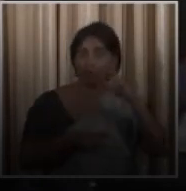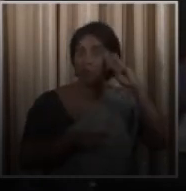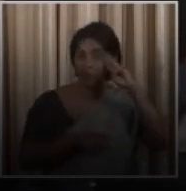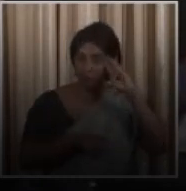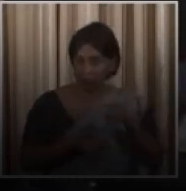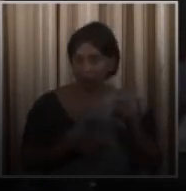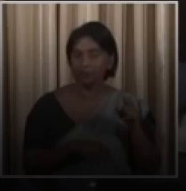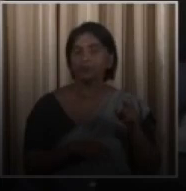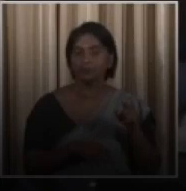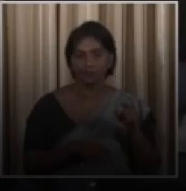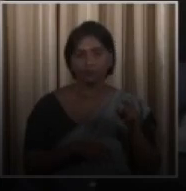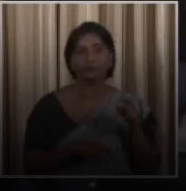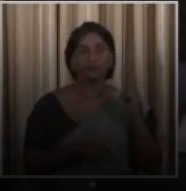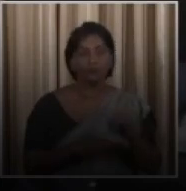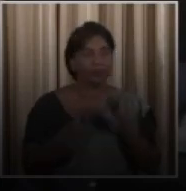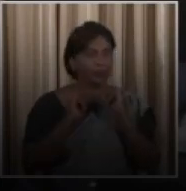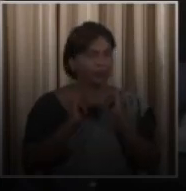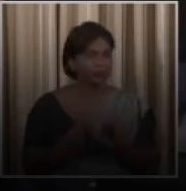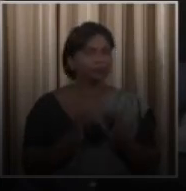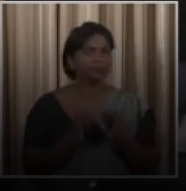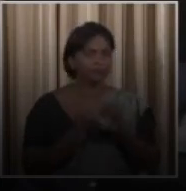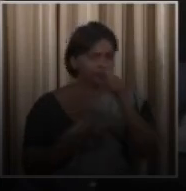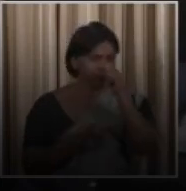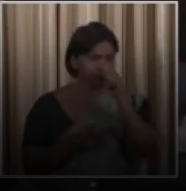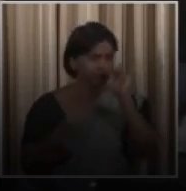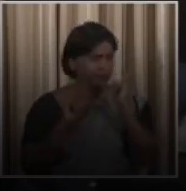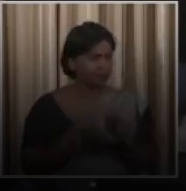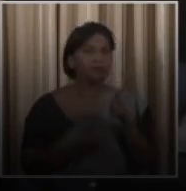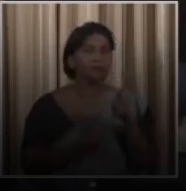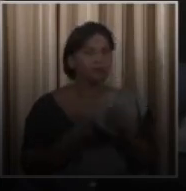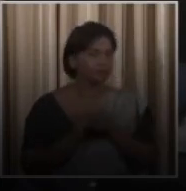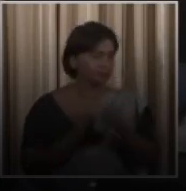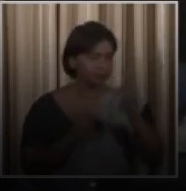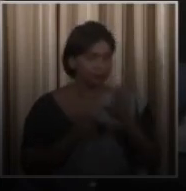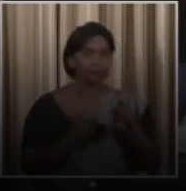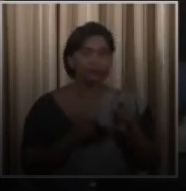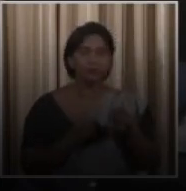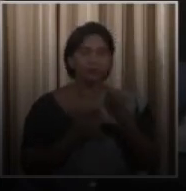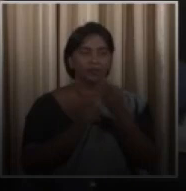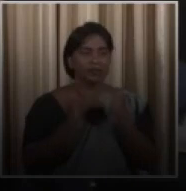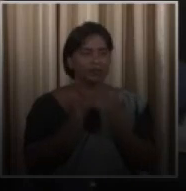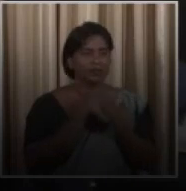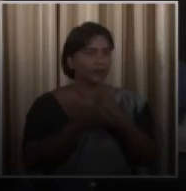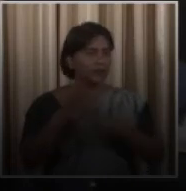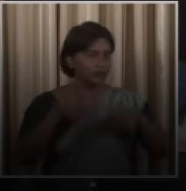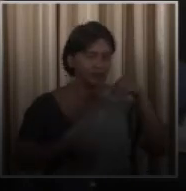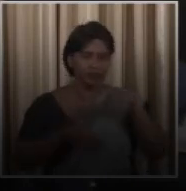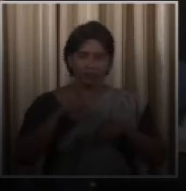තමයි මේ දූෂිත දූෂණයට මගපාදපු සමානුපාතික ඡන්ද